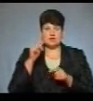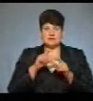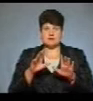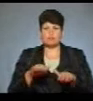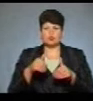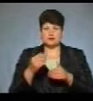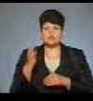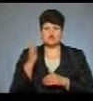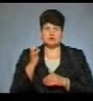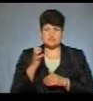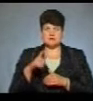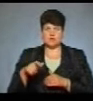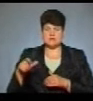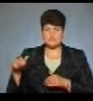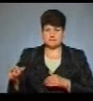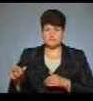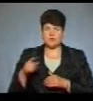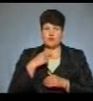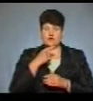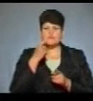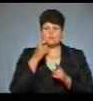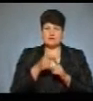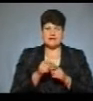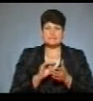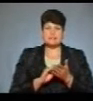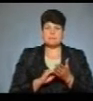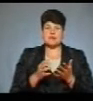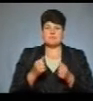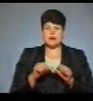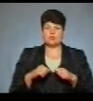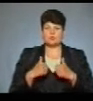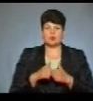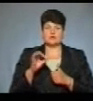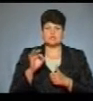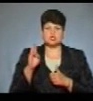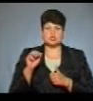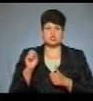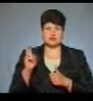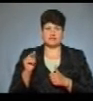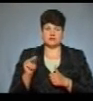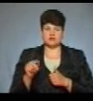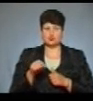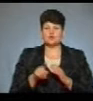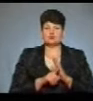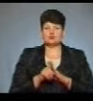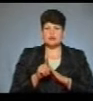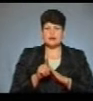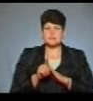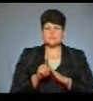подали понад 400 осіб, каже відповідальний секретар приймальної комісії Олександр Шашкевич. Тут розпочинається